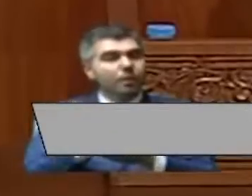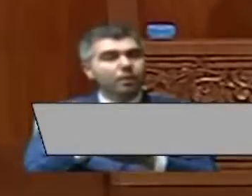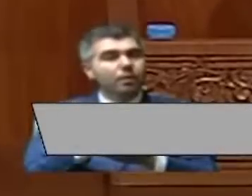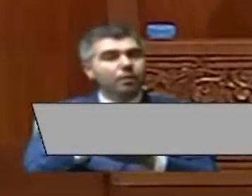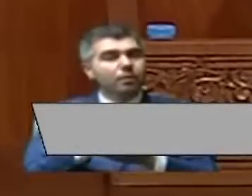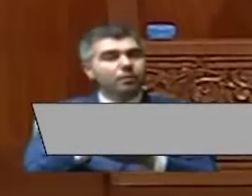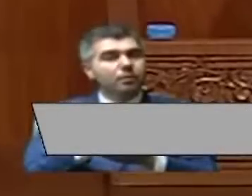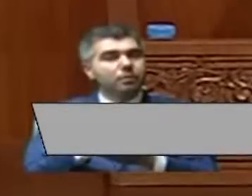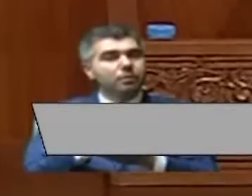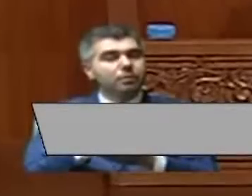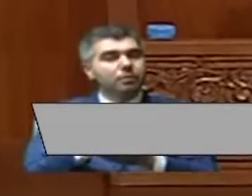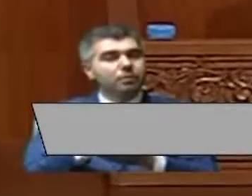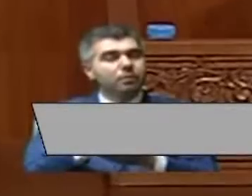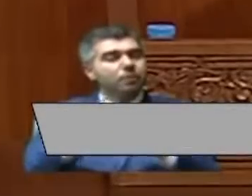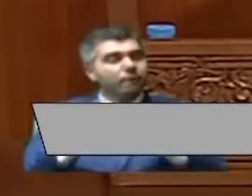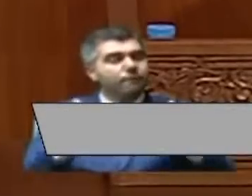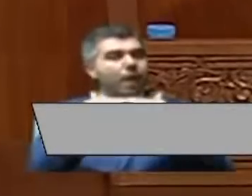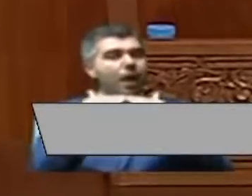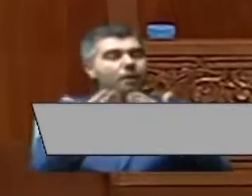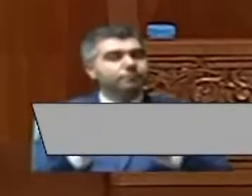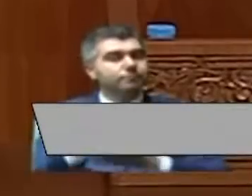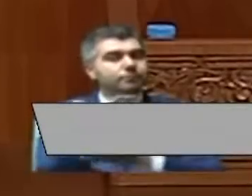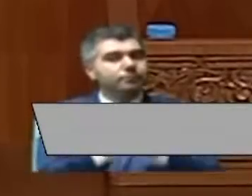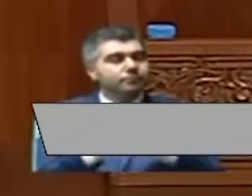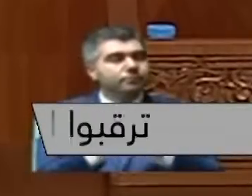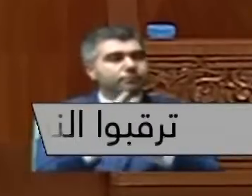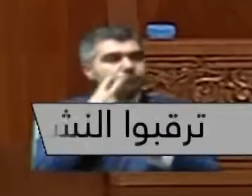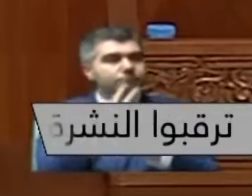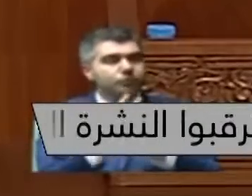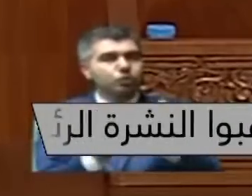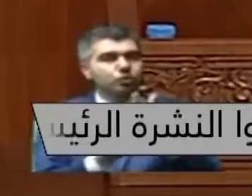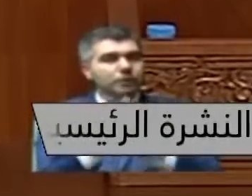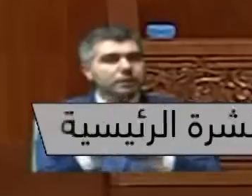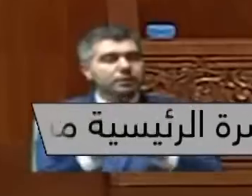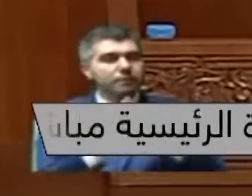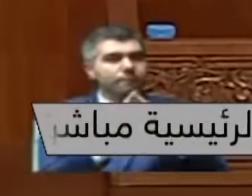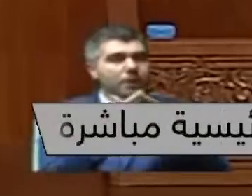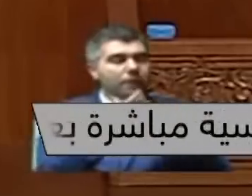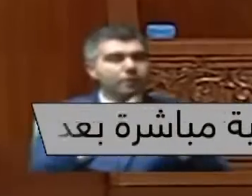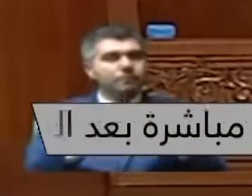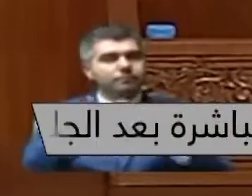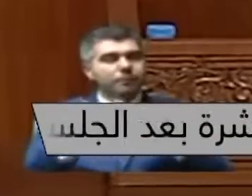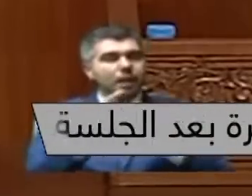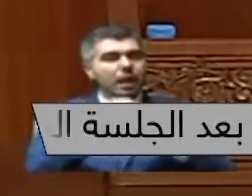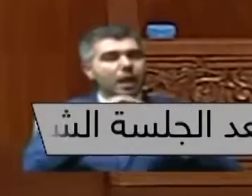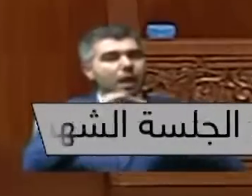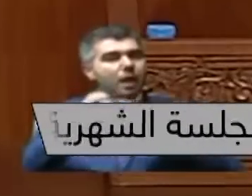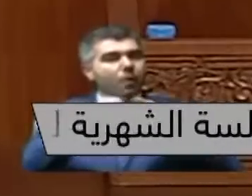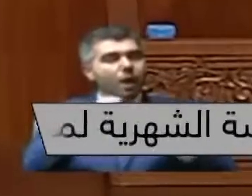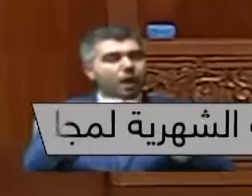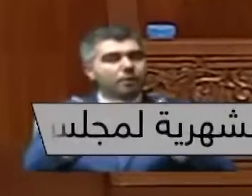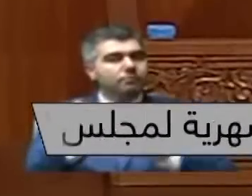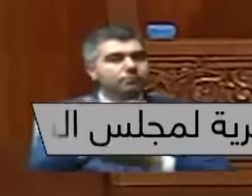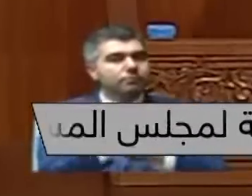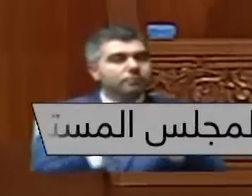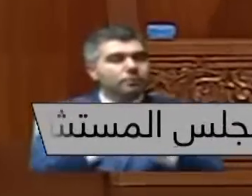من خلال انسجام بين رؤاهم وافكارهم وارائهم وحوار وتشارك في وضع